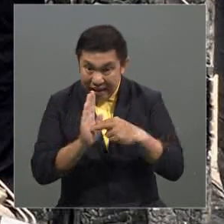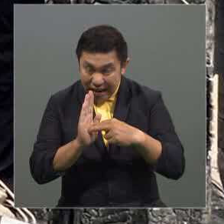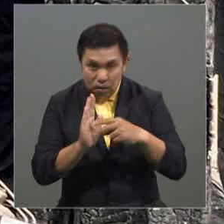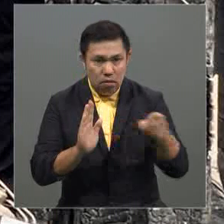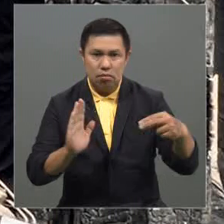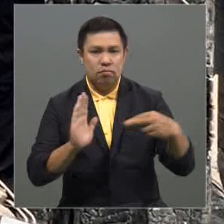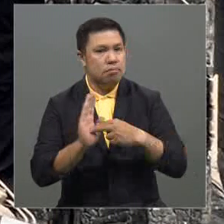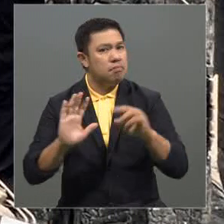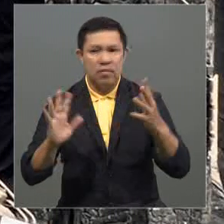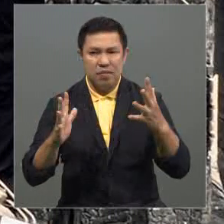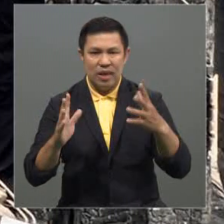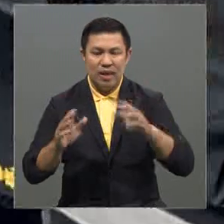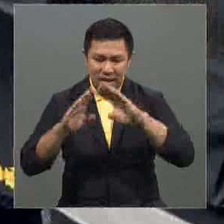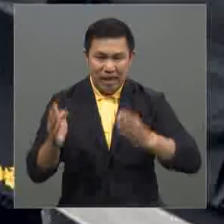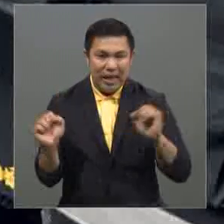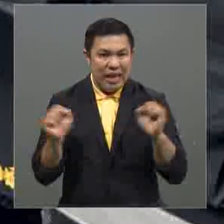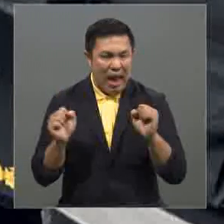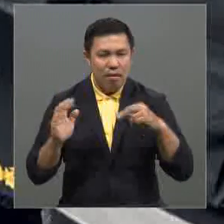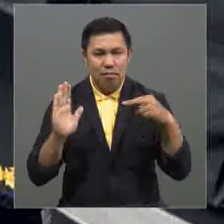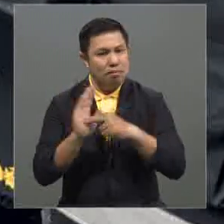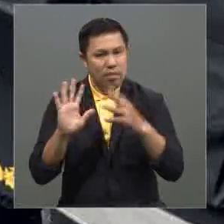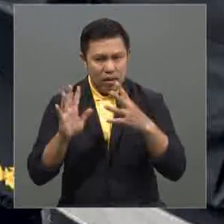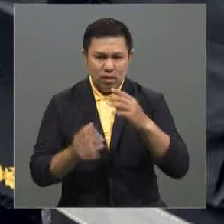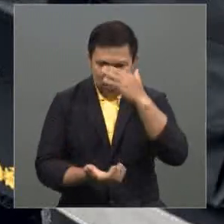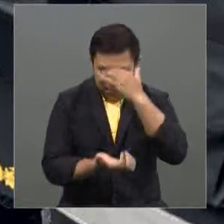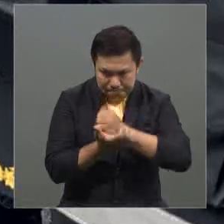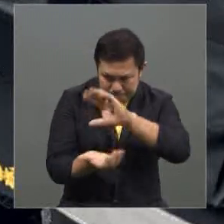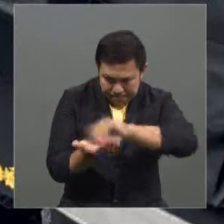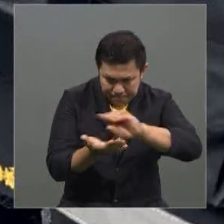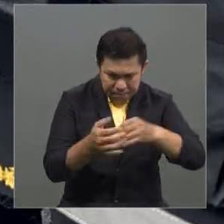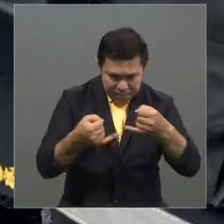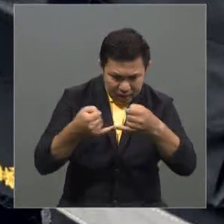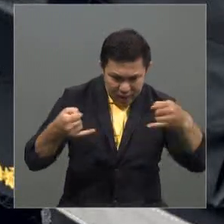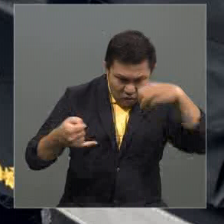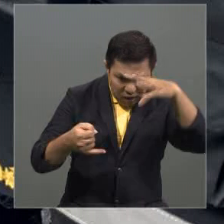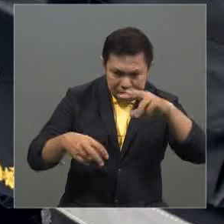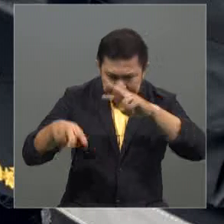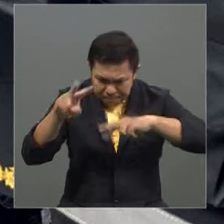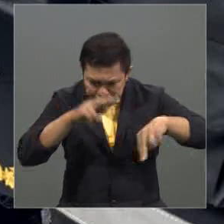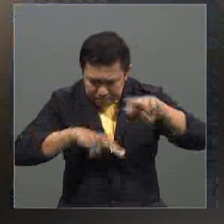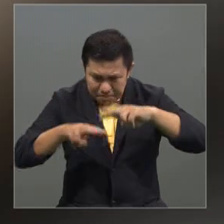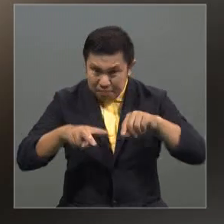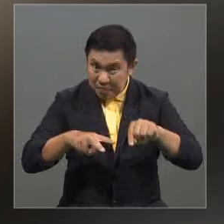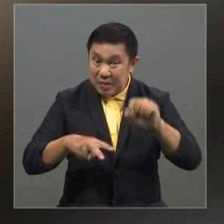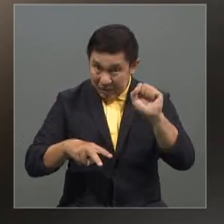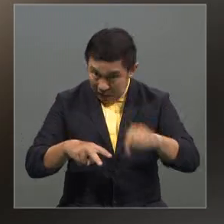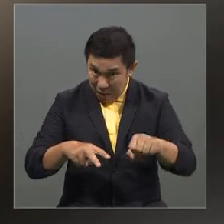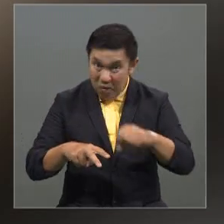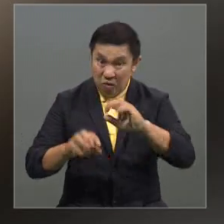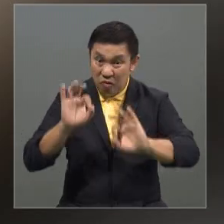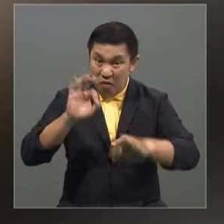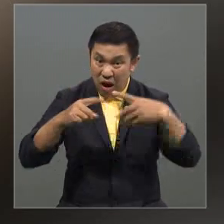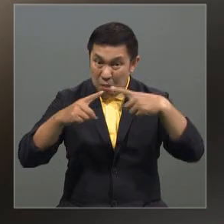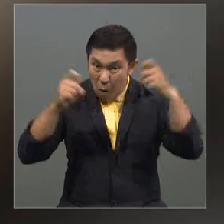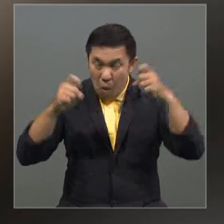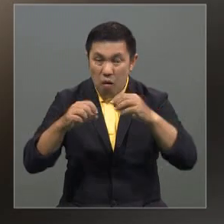ได้มีการเสียบปลั๊กใช้งานเอาไว้เพราะฉะนั้นเจ้าหน้าที่จะต้องเก็บทุกอย่างอย่างสายไฟที่เจอก็เอาไปตรวจด้วยว่าตกลงแล้วมันมาจากไฟฟ้าลัดวงจ